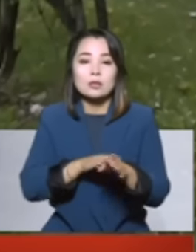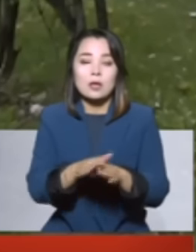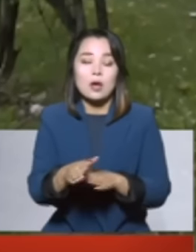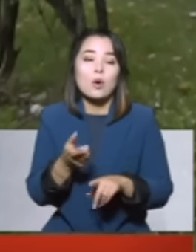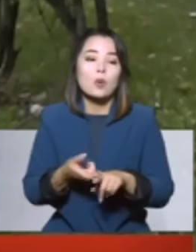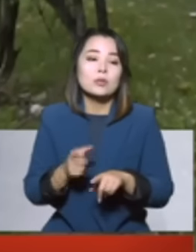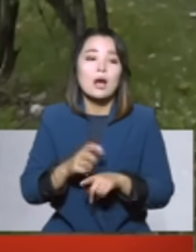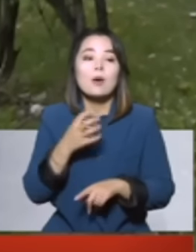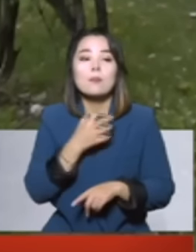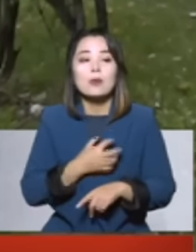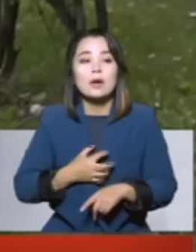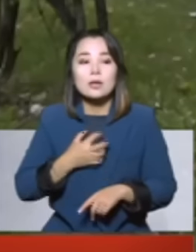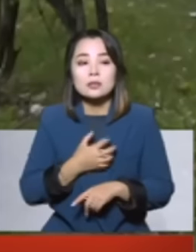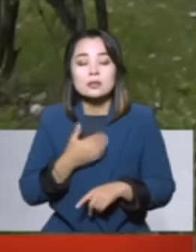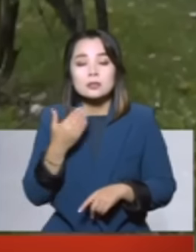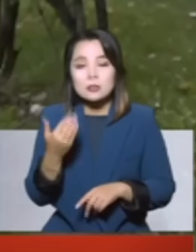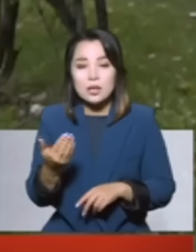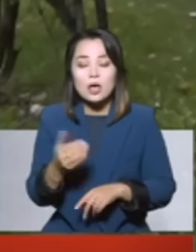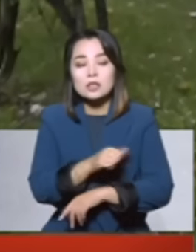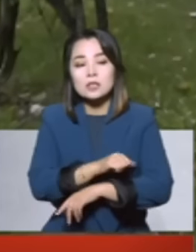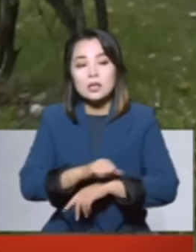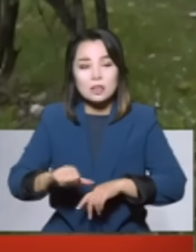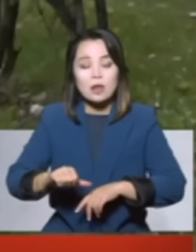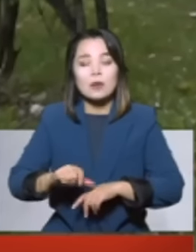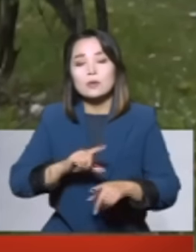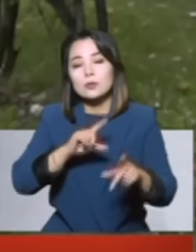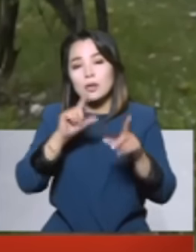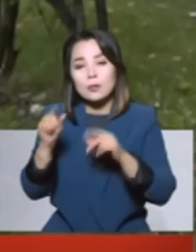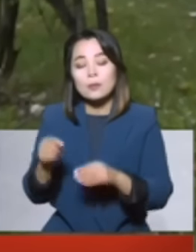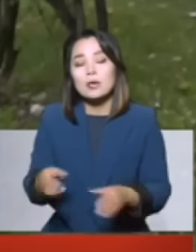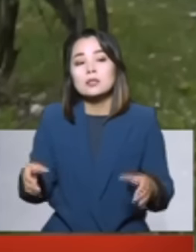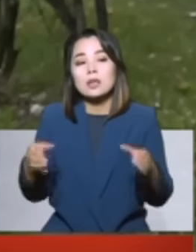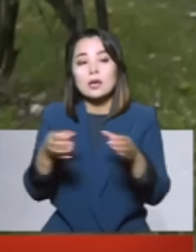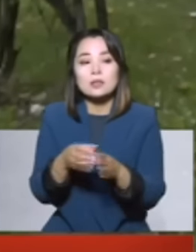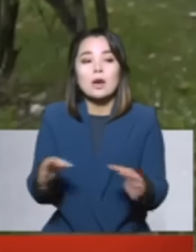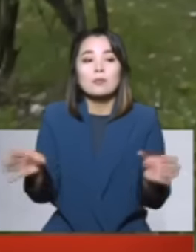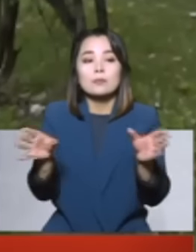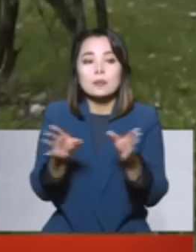өте маңыздылығы. Және де сыртта жүрген қандастардың басын біріктіріп,